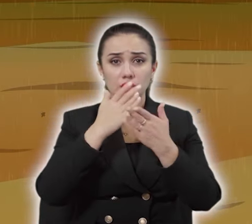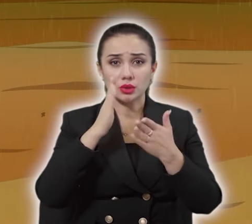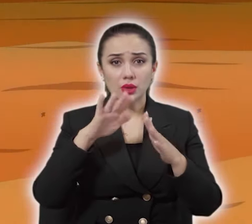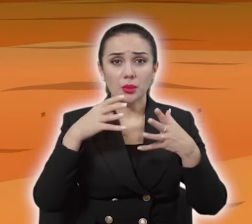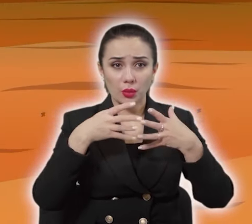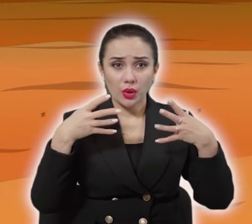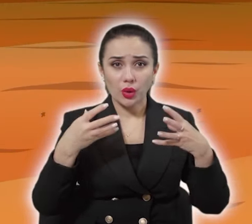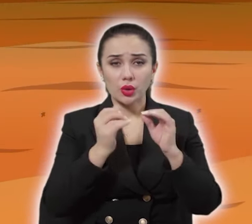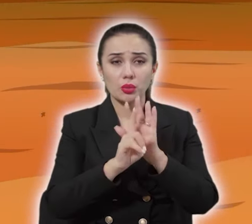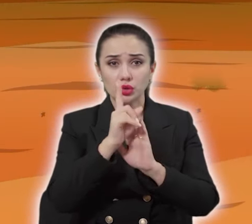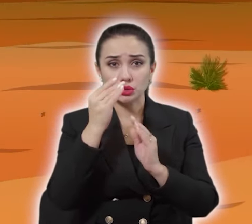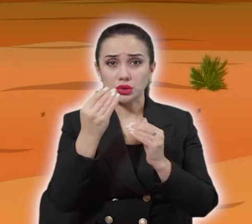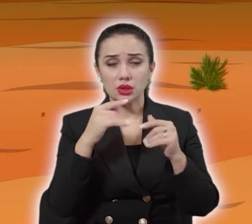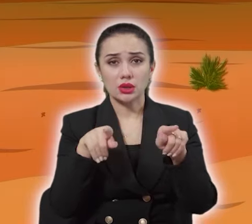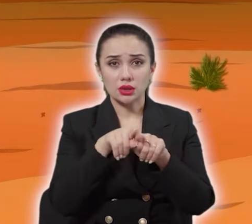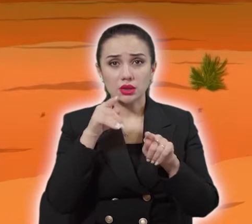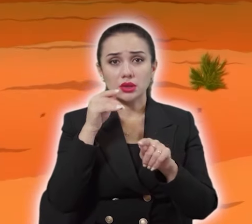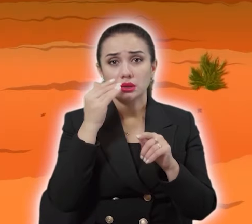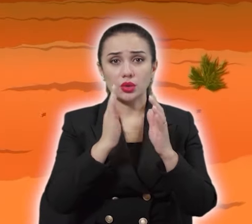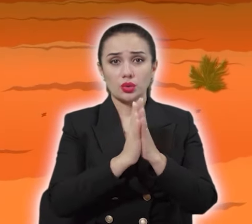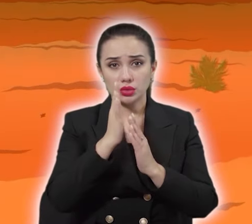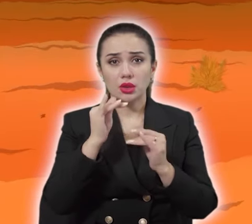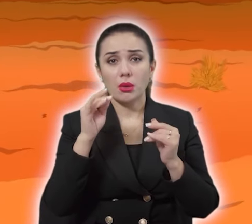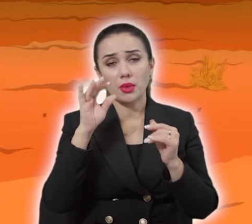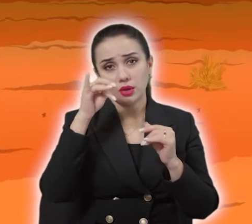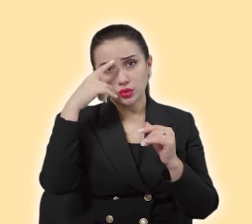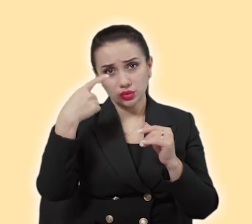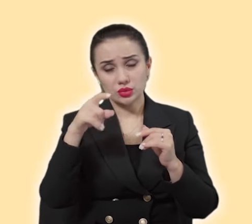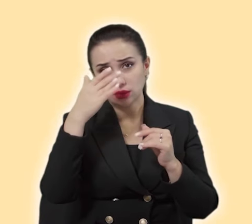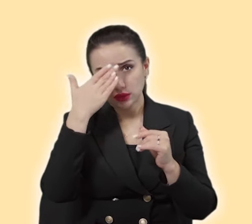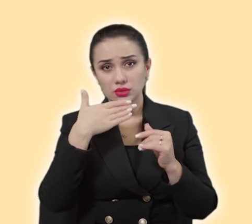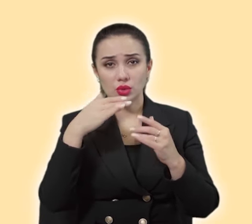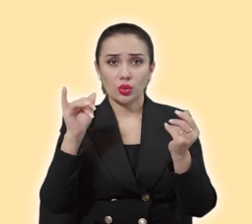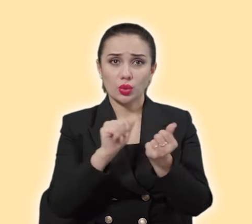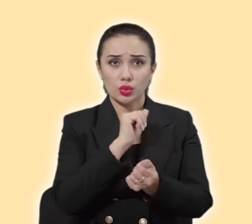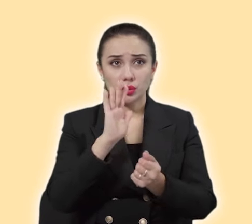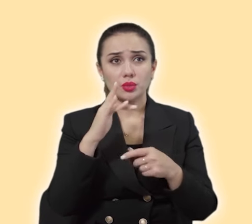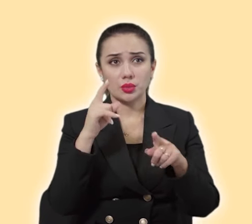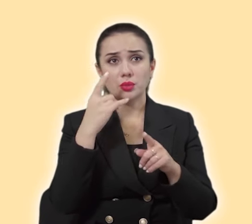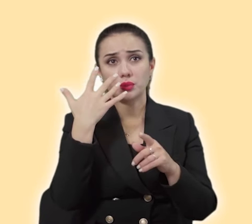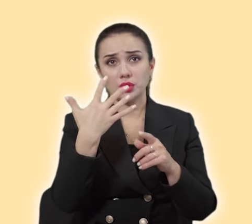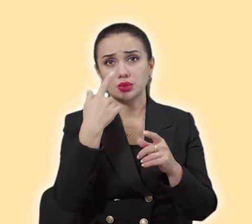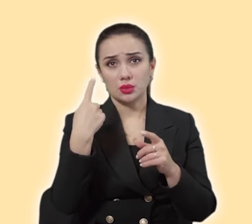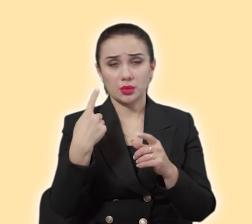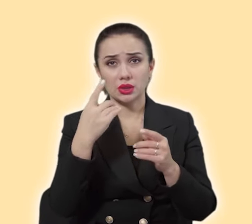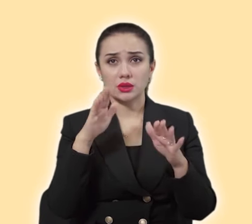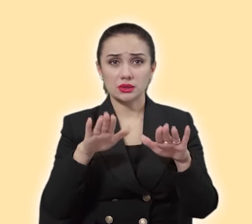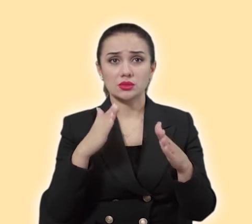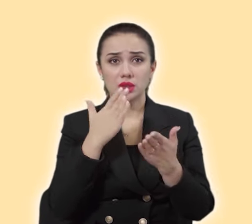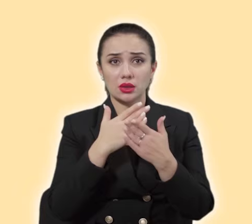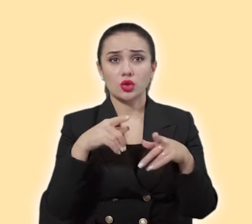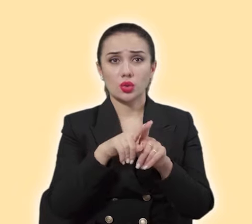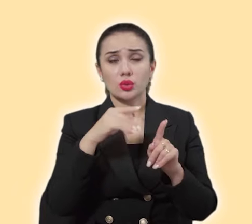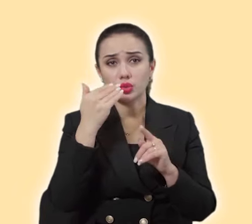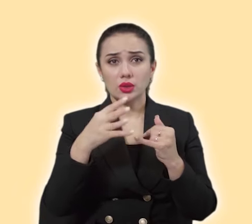yomg'ir yog'ganidan bahor boshlarida o'sib, qurg'oqchil yozda qurib qoldi. Cho'llar yer yuzining taxminan 5dan 1 qismini